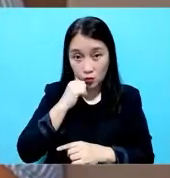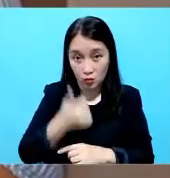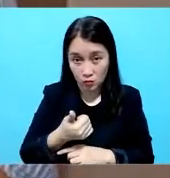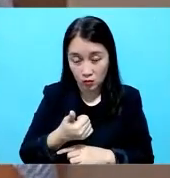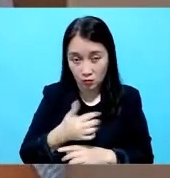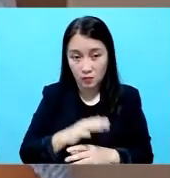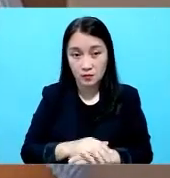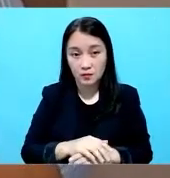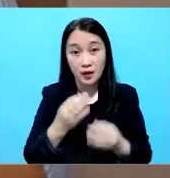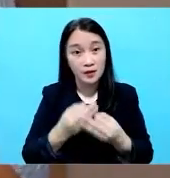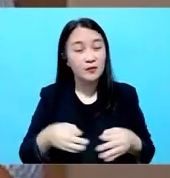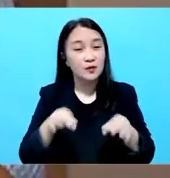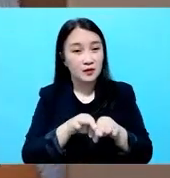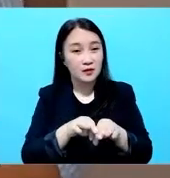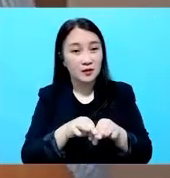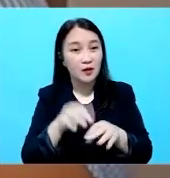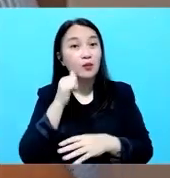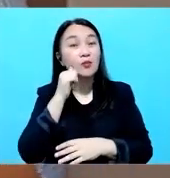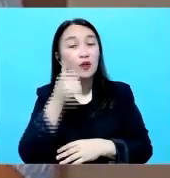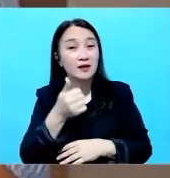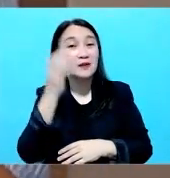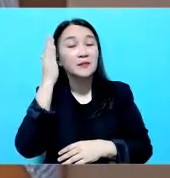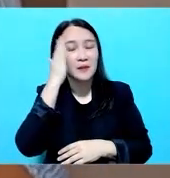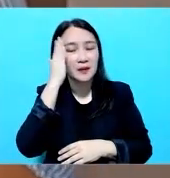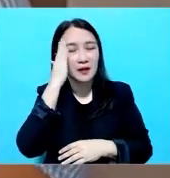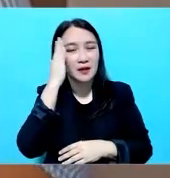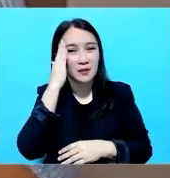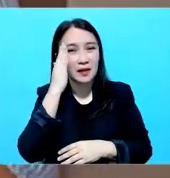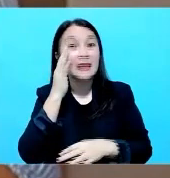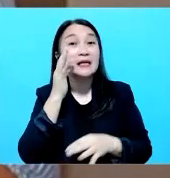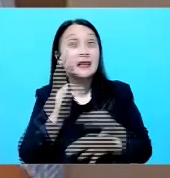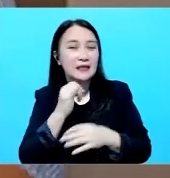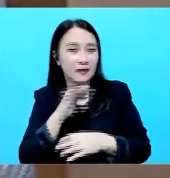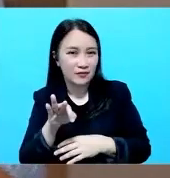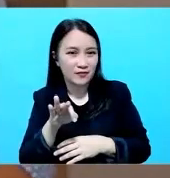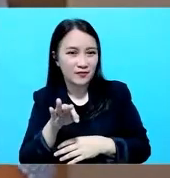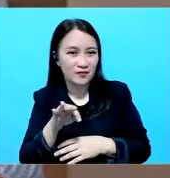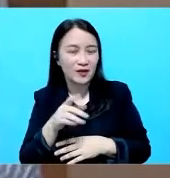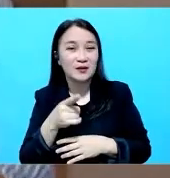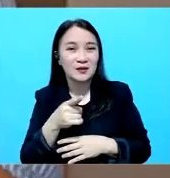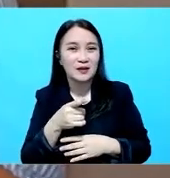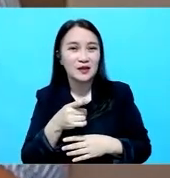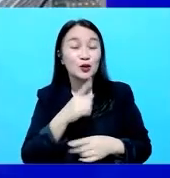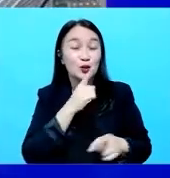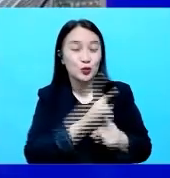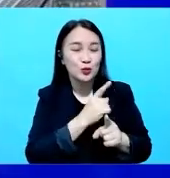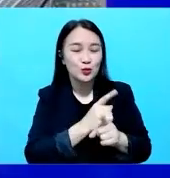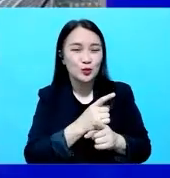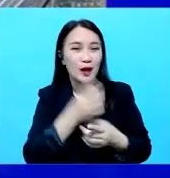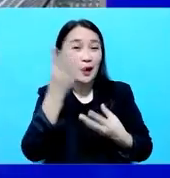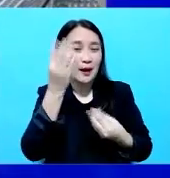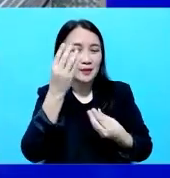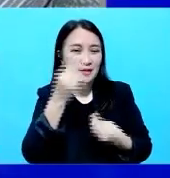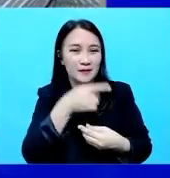sa atin ay bukas daw malalaman kung reliable nga ba ang source ni Secretary Remulla. Cheryl Jester.